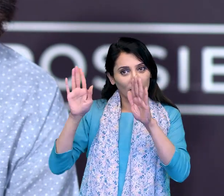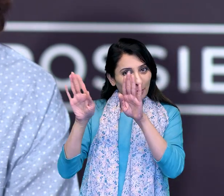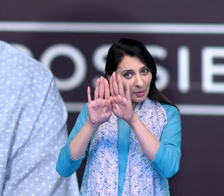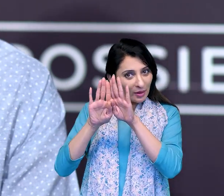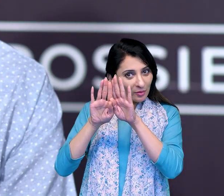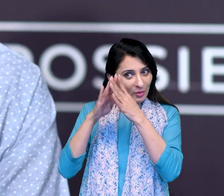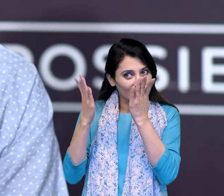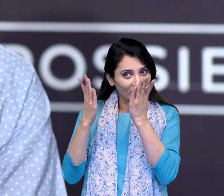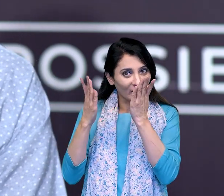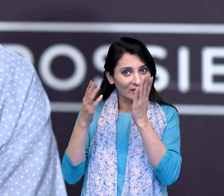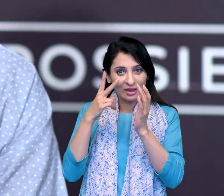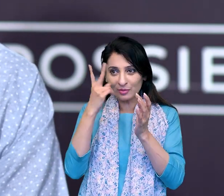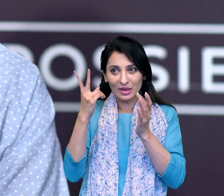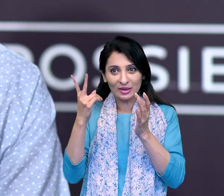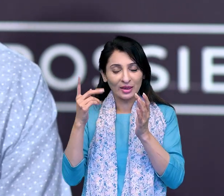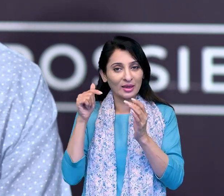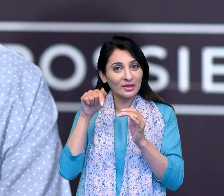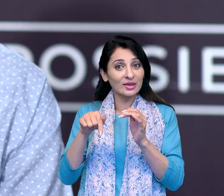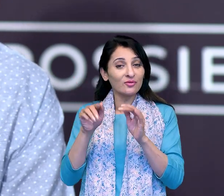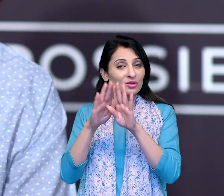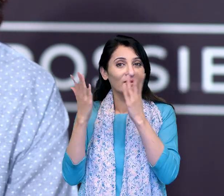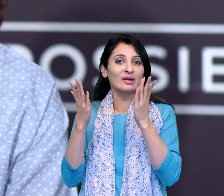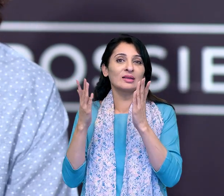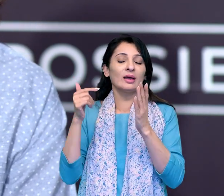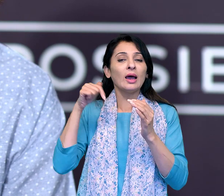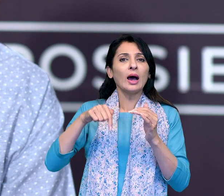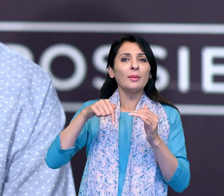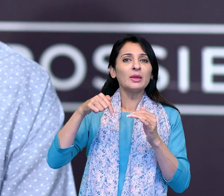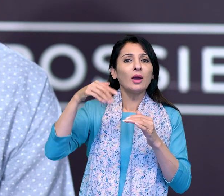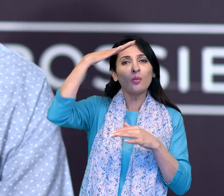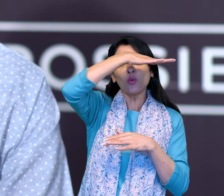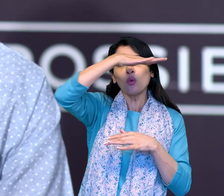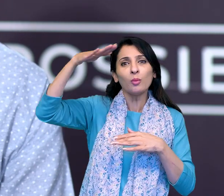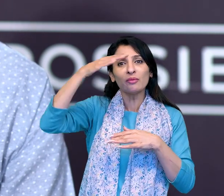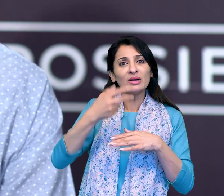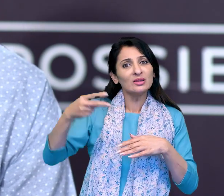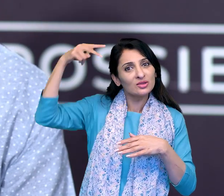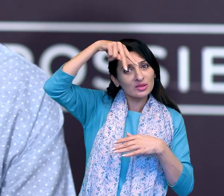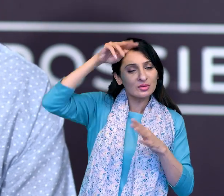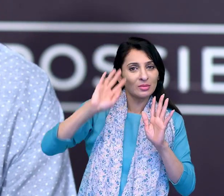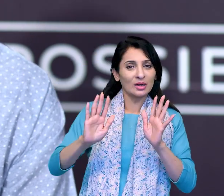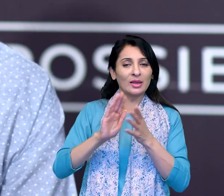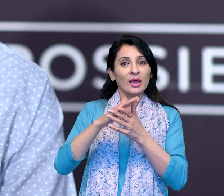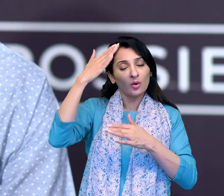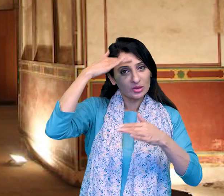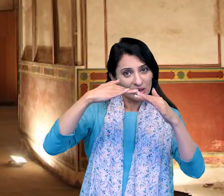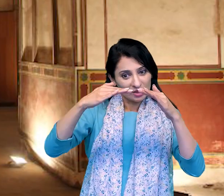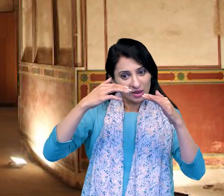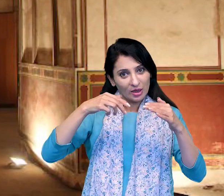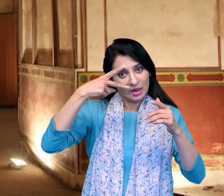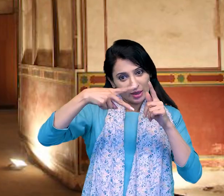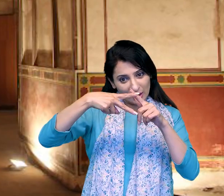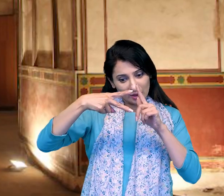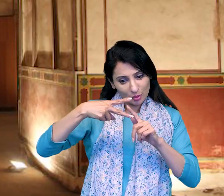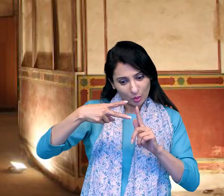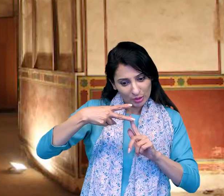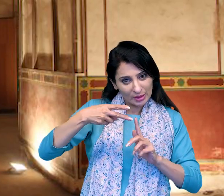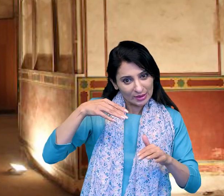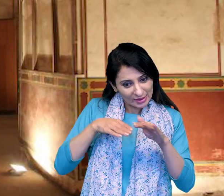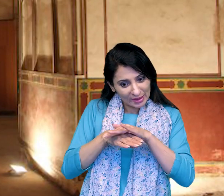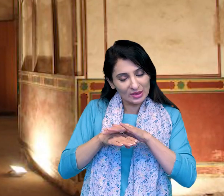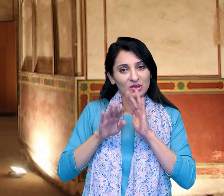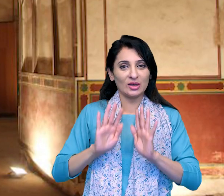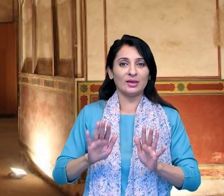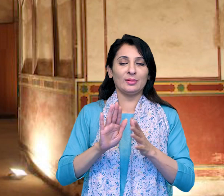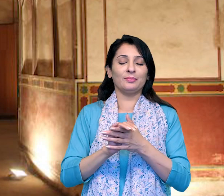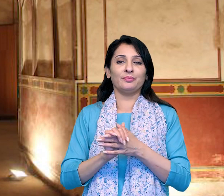तो एक छोटा सा वुडन डोर आपको नजर ए रहा है ये है वो दरवाजा इस वक्त हम छत पर द किला की इसके नीचे भी तीन पोर्शन है तो ये